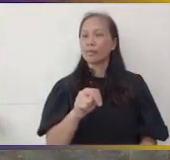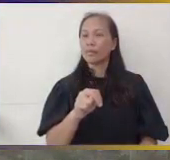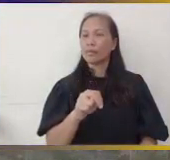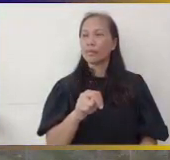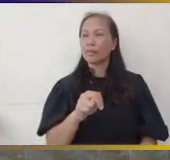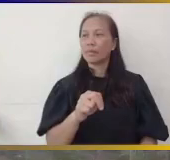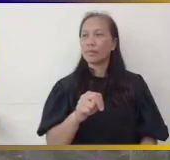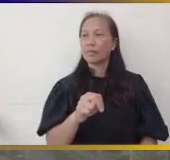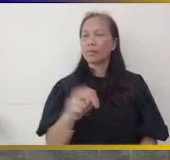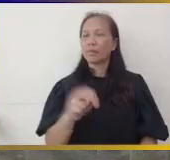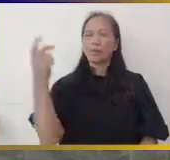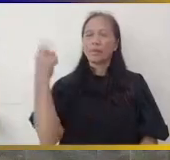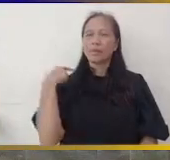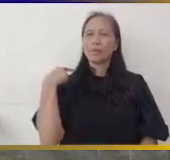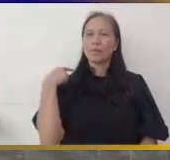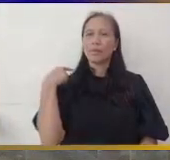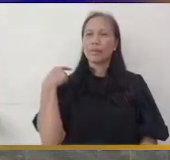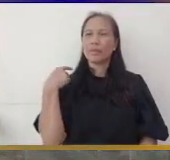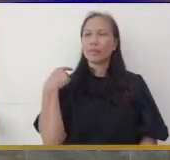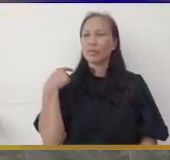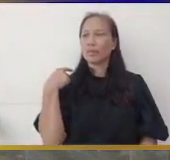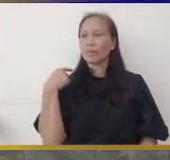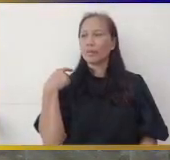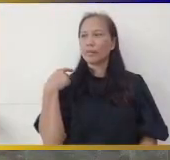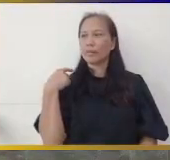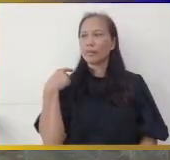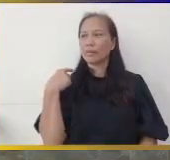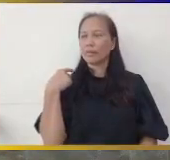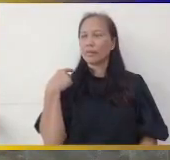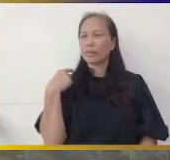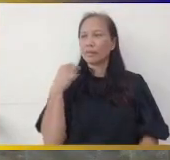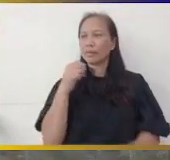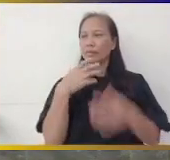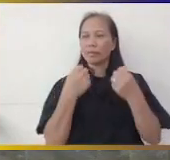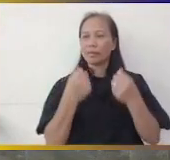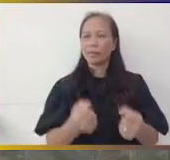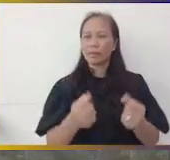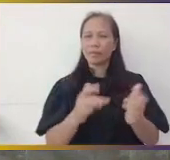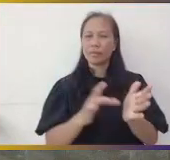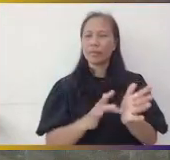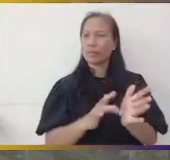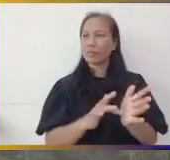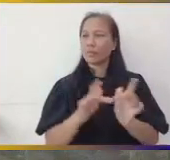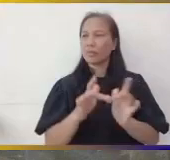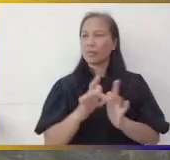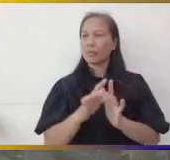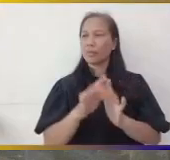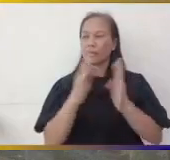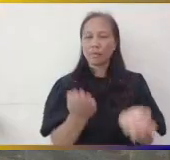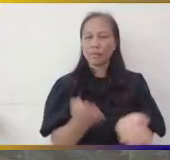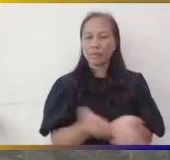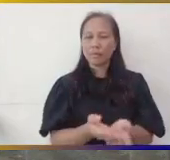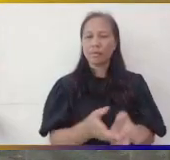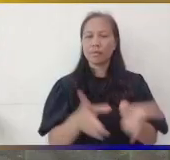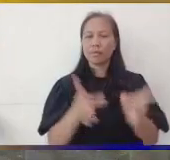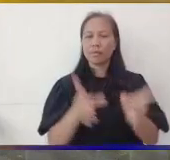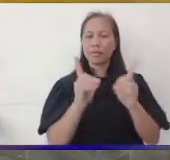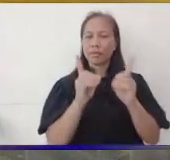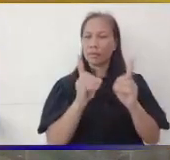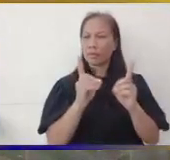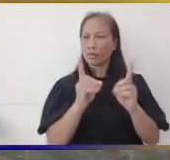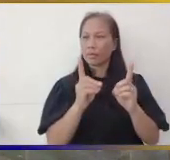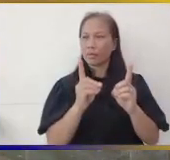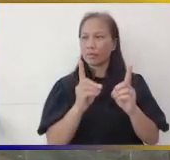may pinanghahawakang biblical Baptist doctrine again tinrace natin yan nung mga